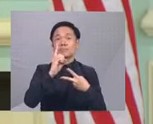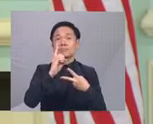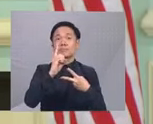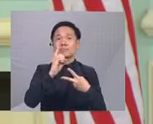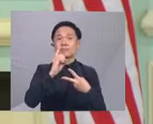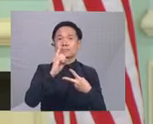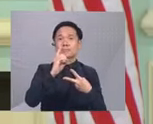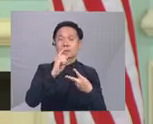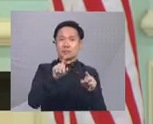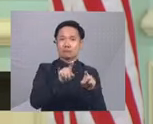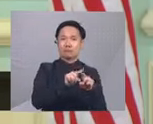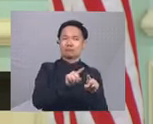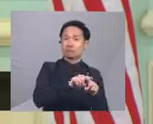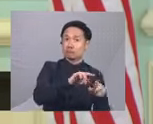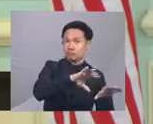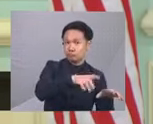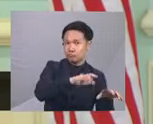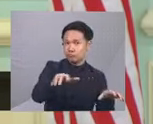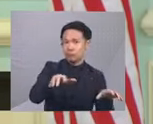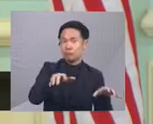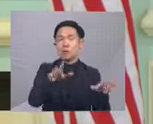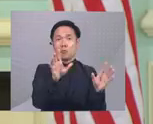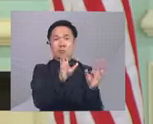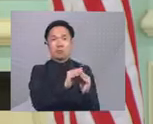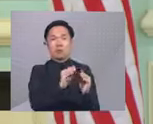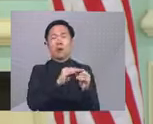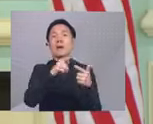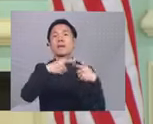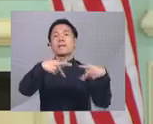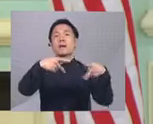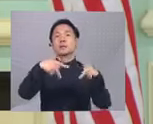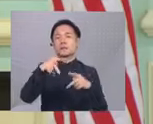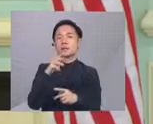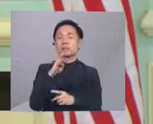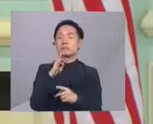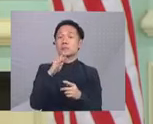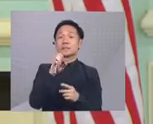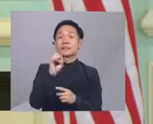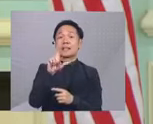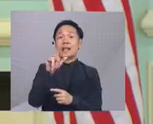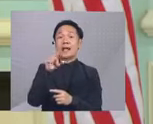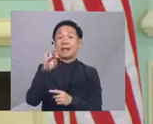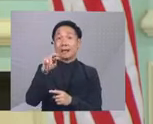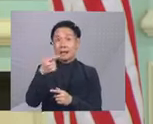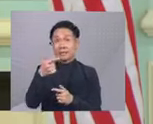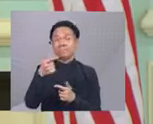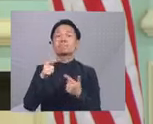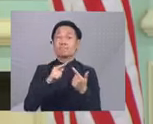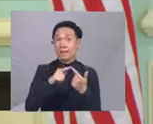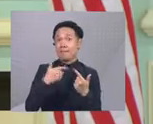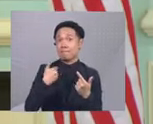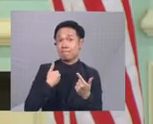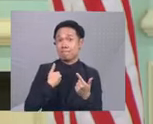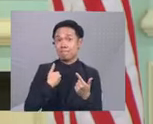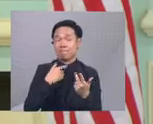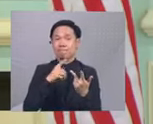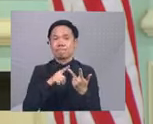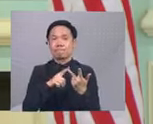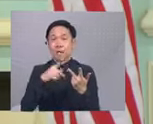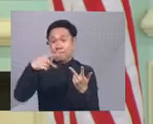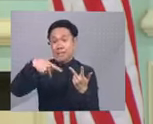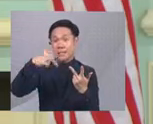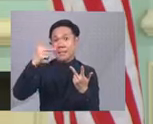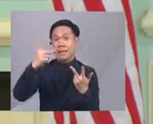laksanakan seperti di Selangor Mansion, di Pasar Borong, Selayang dan sebagainya. Yang keduanya,